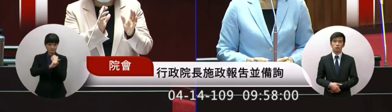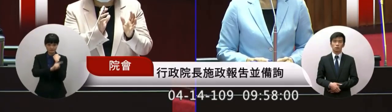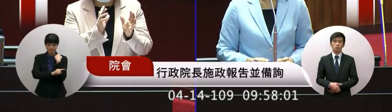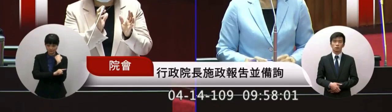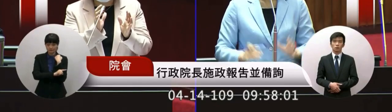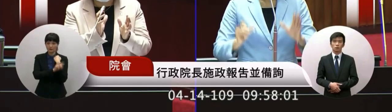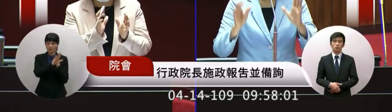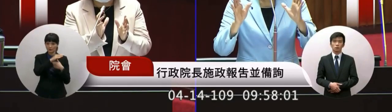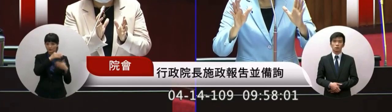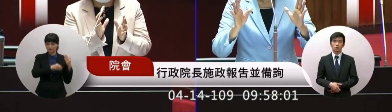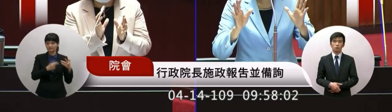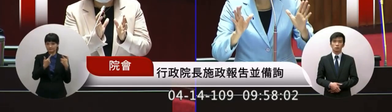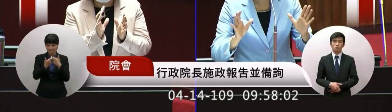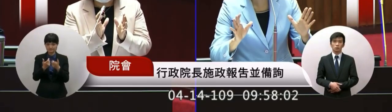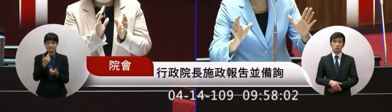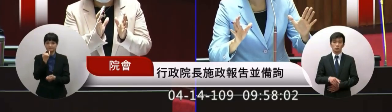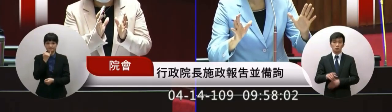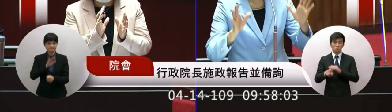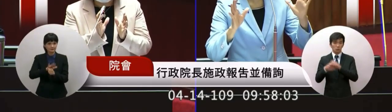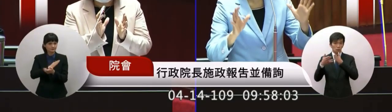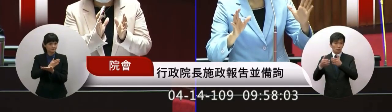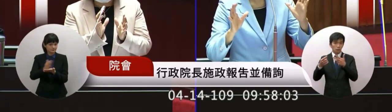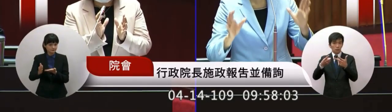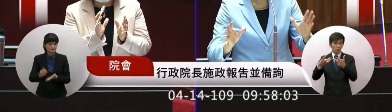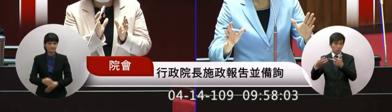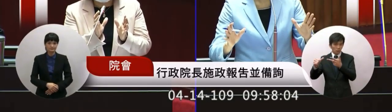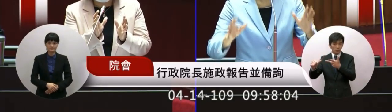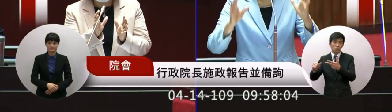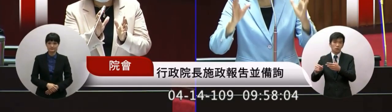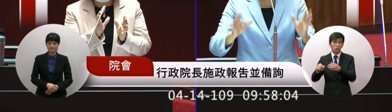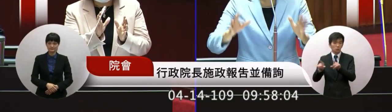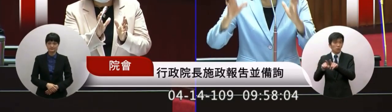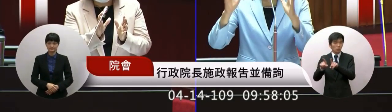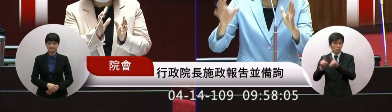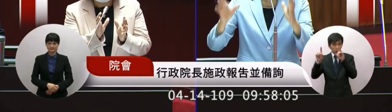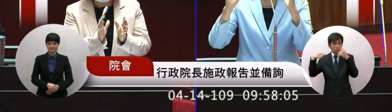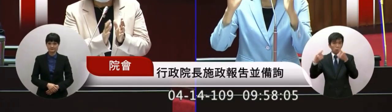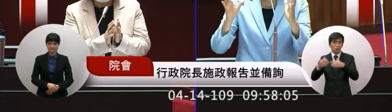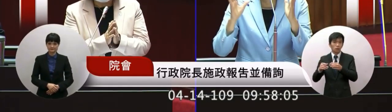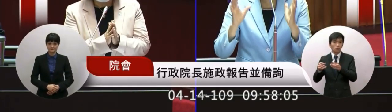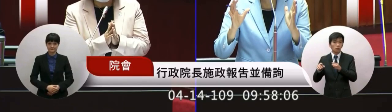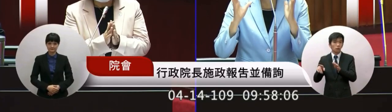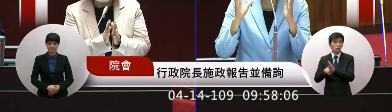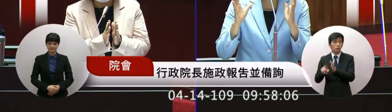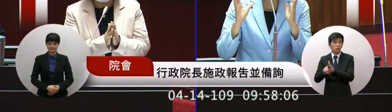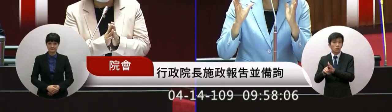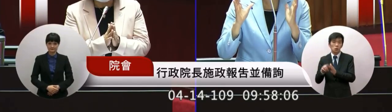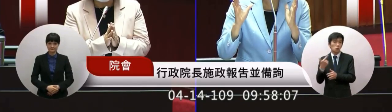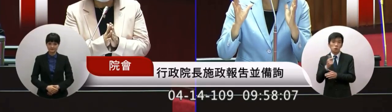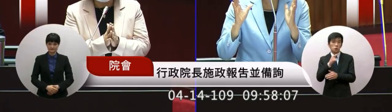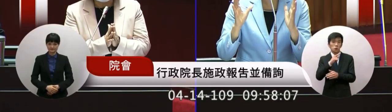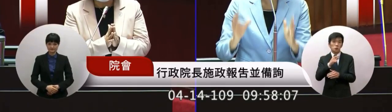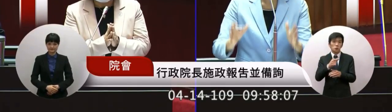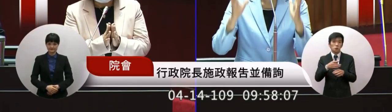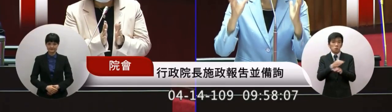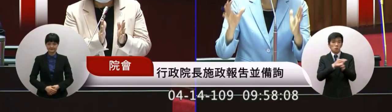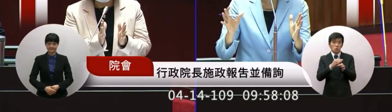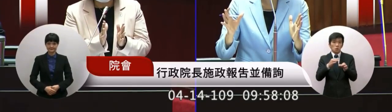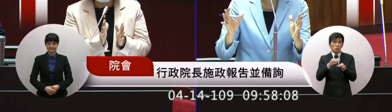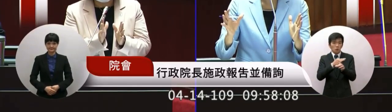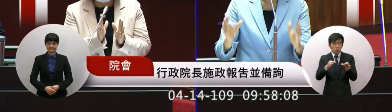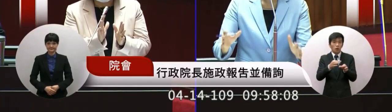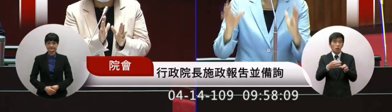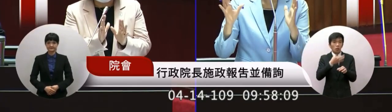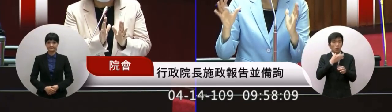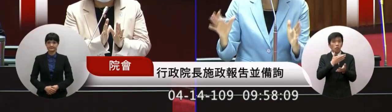因为我们的重大 是讲平日哦，不是振兴之后，而是真的因为刚才院长已经指示得很清楚，